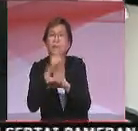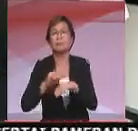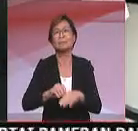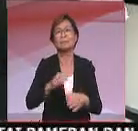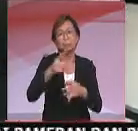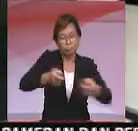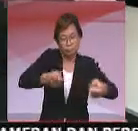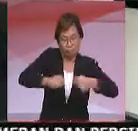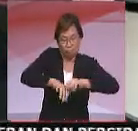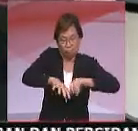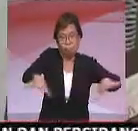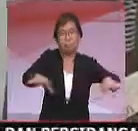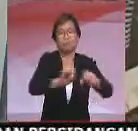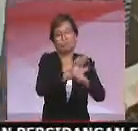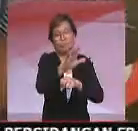kerja